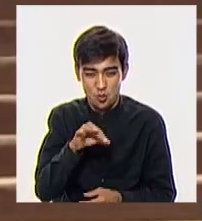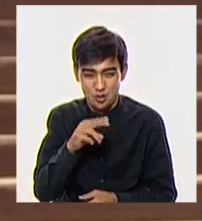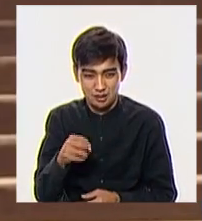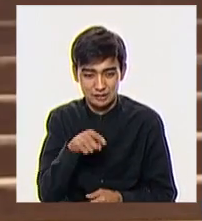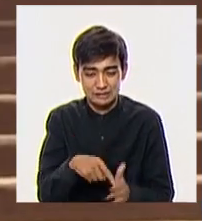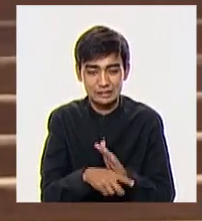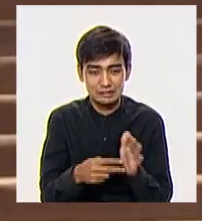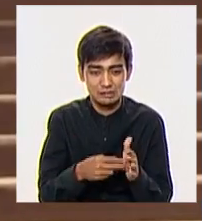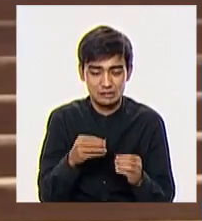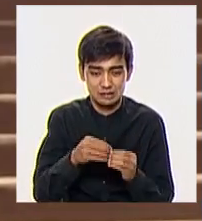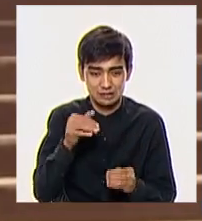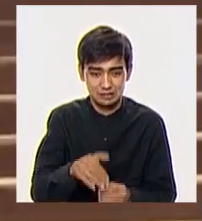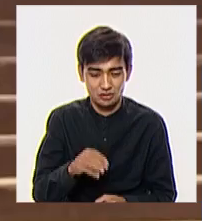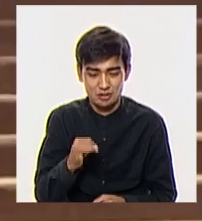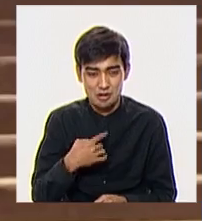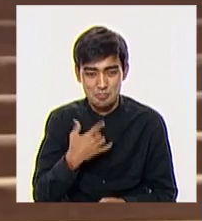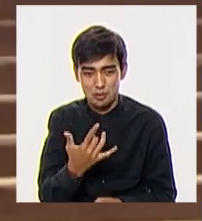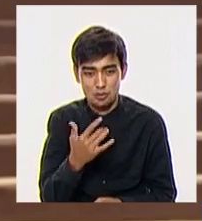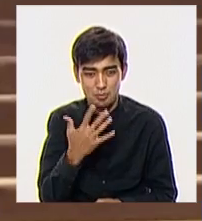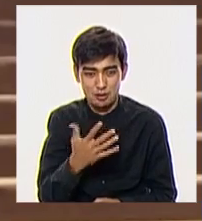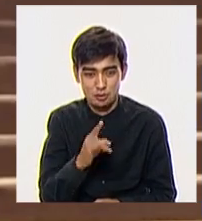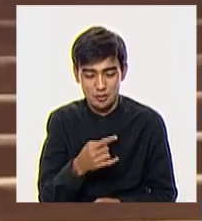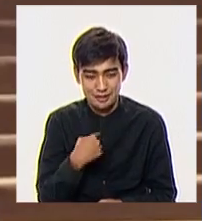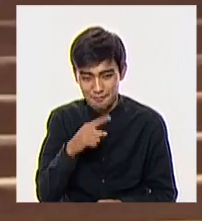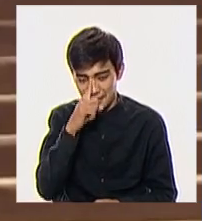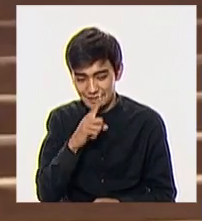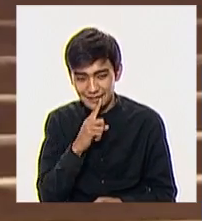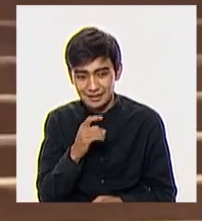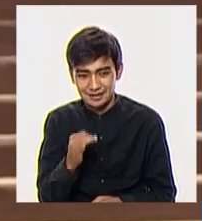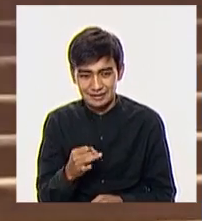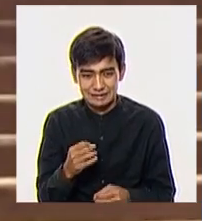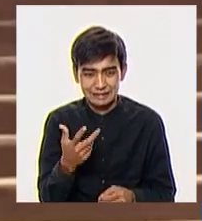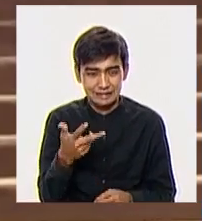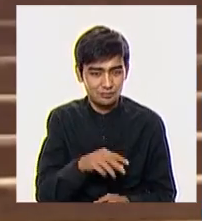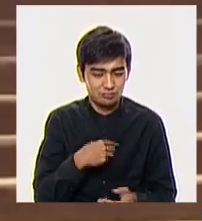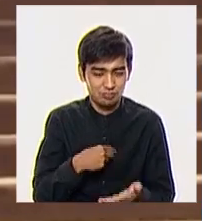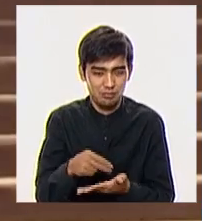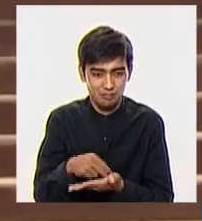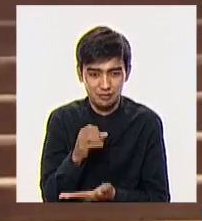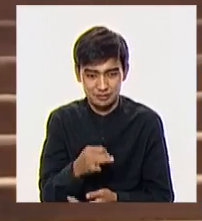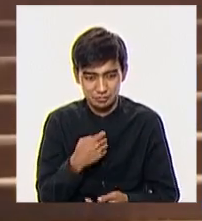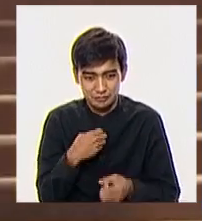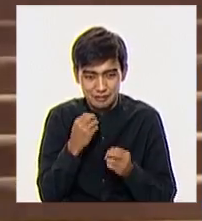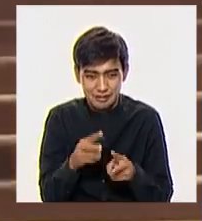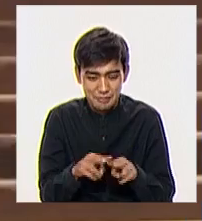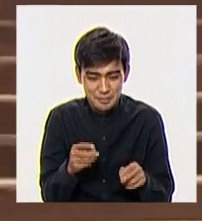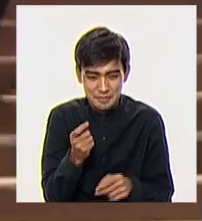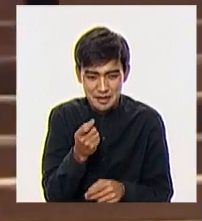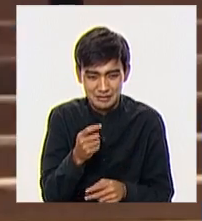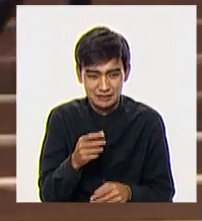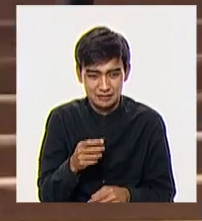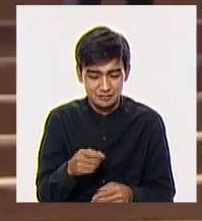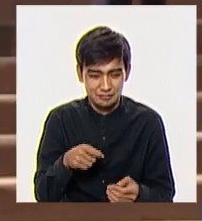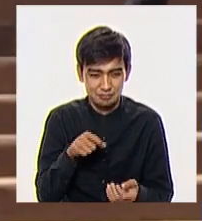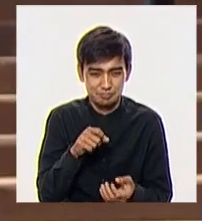Қандай жету ол? Мен 5 балама бір айда 3 қап ұн алам, ал келемді бір қап ұнды мен бітіп тамызып, итке тамызған құсап, көзге тамызған